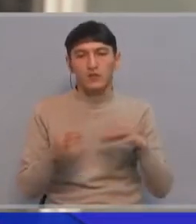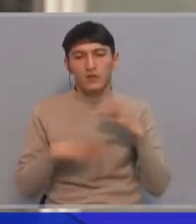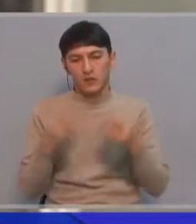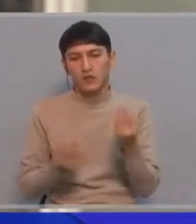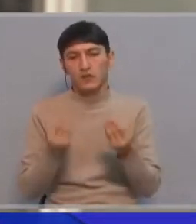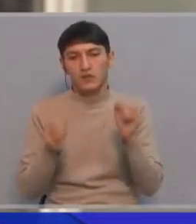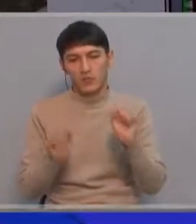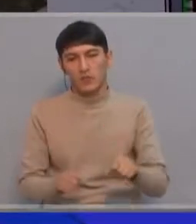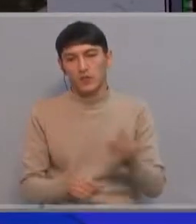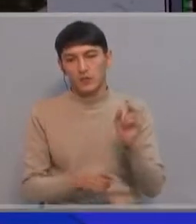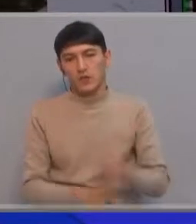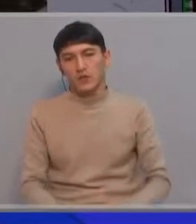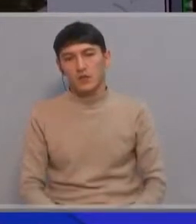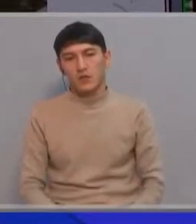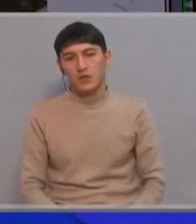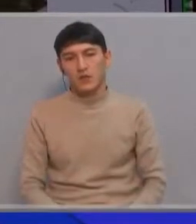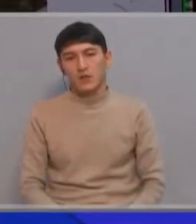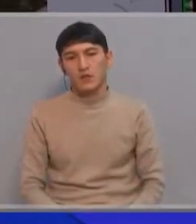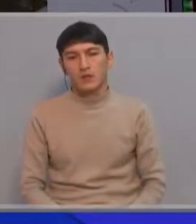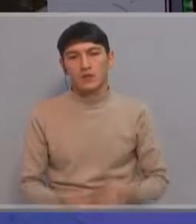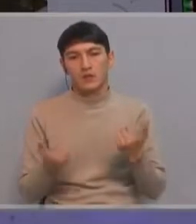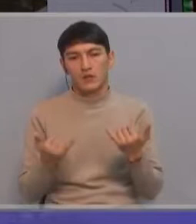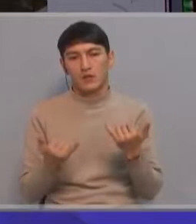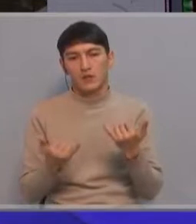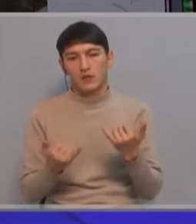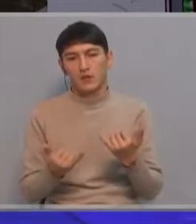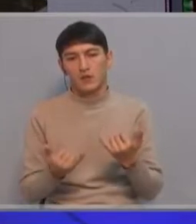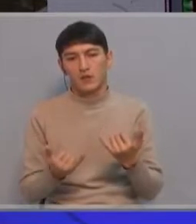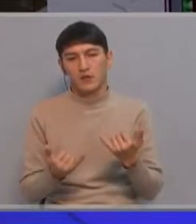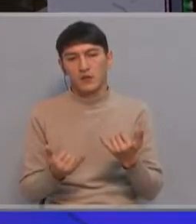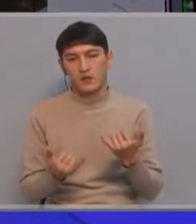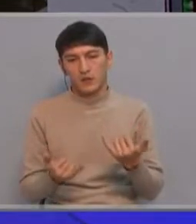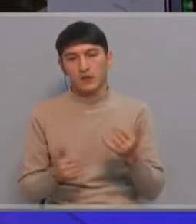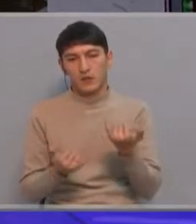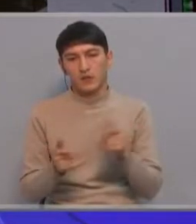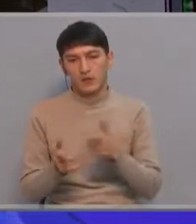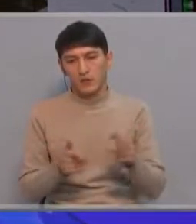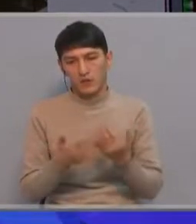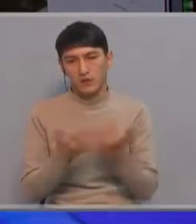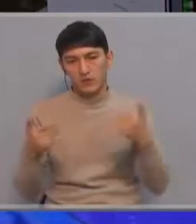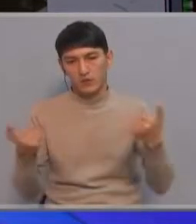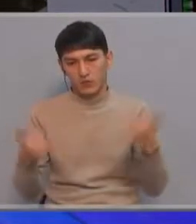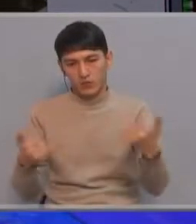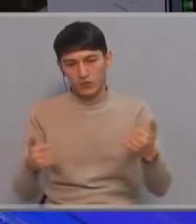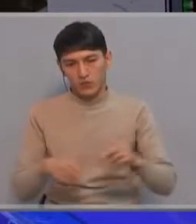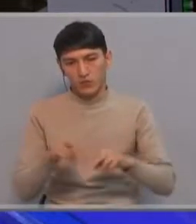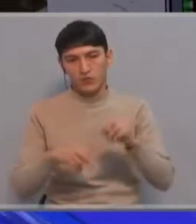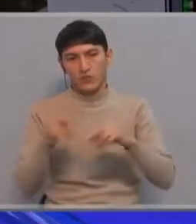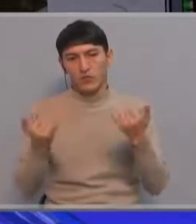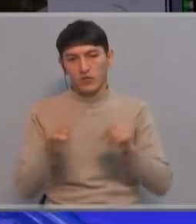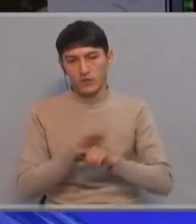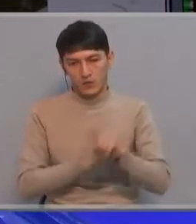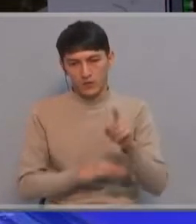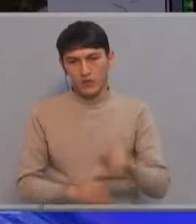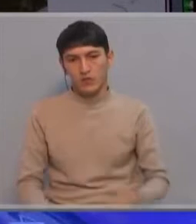шоғырланады. Қазіргі таңда ғимараттың негізін дайындау жұмыстары жүргізіп жатыр, жер жұмыстары. Оған қазір